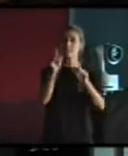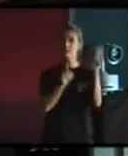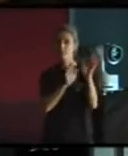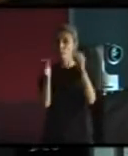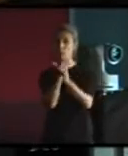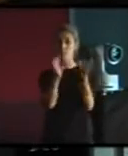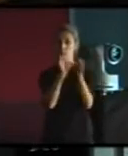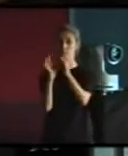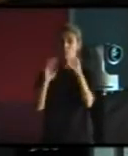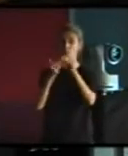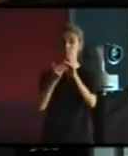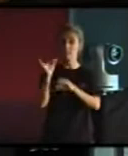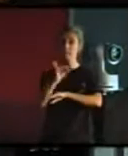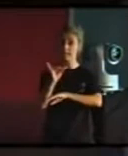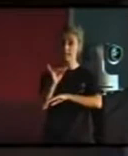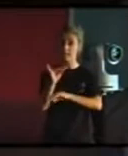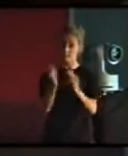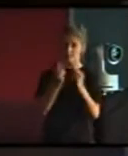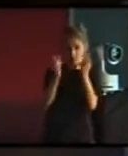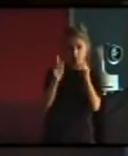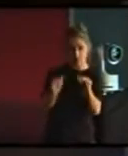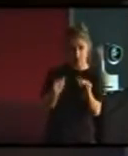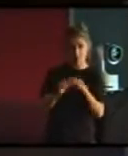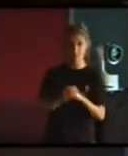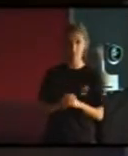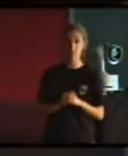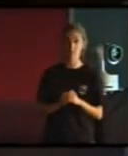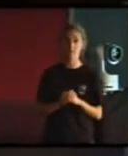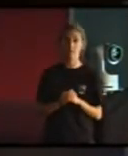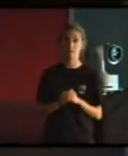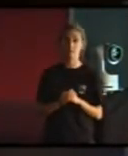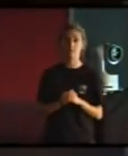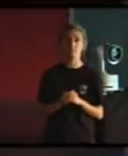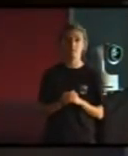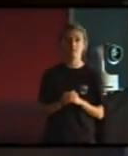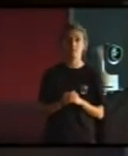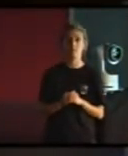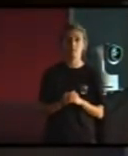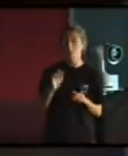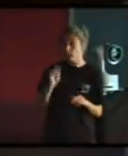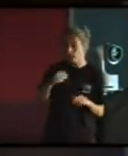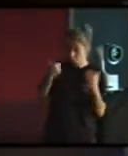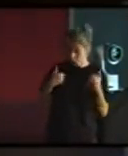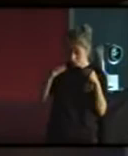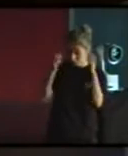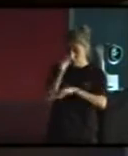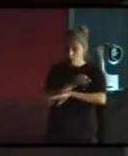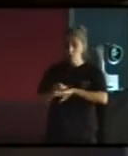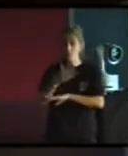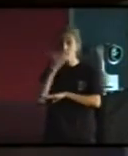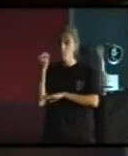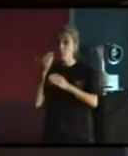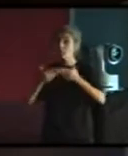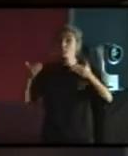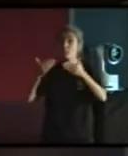bâtiment. C'est ça en fait. Ben, nous, c'est pas la manière dont on a vous exploré comme architecte. Le... Exactement. Nous, vous on ne connaissait architecte. Pas cette histoire-là. En fin de compte, on a abordé, je